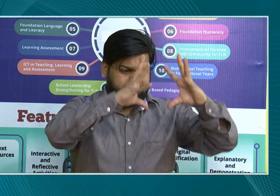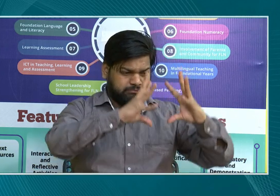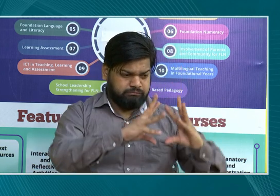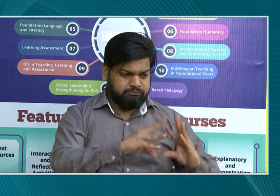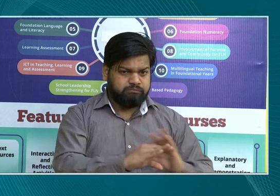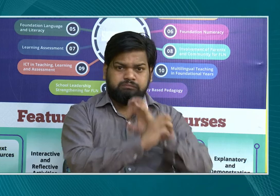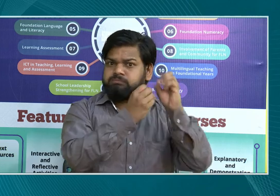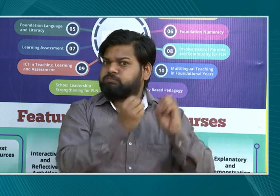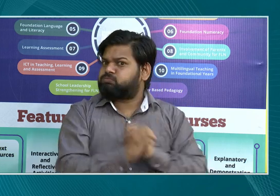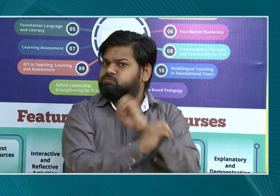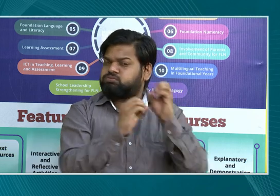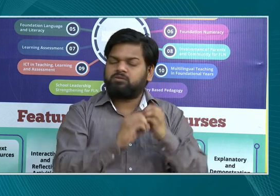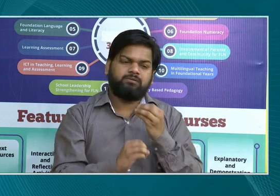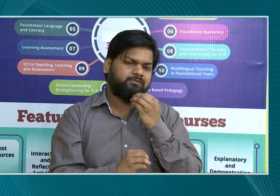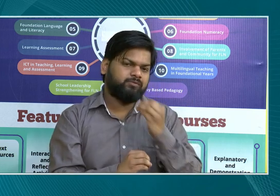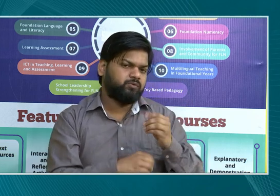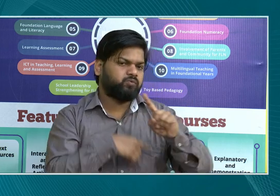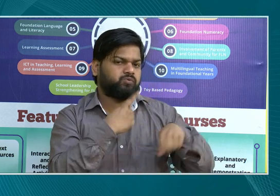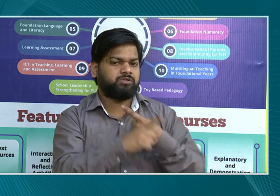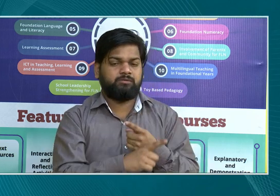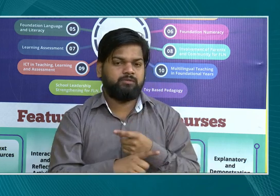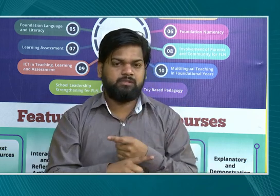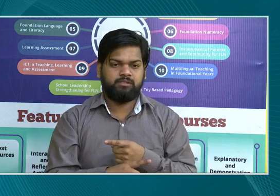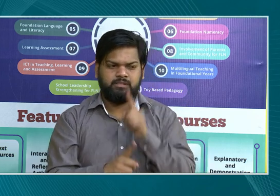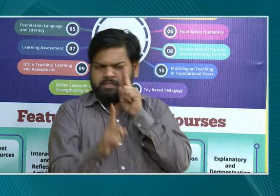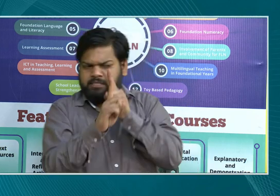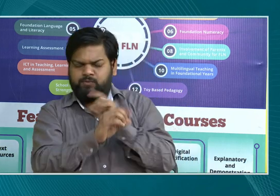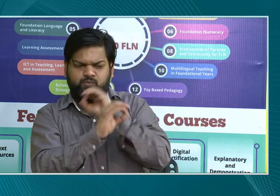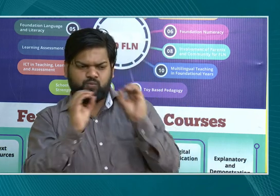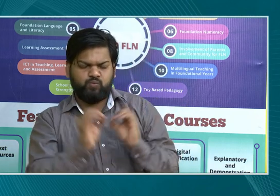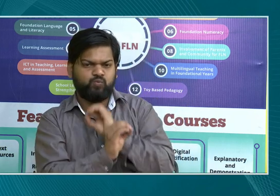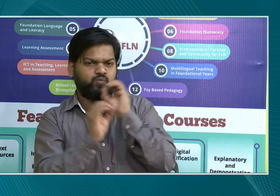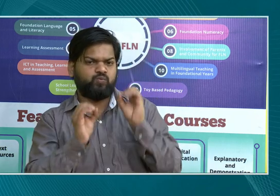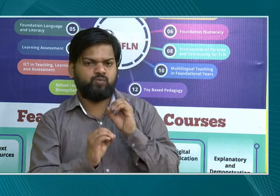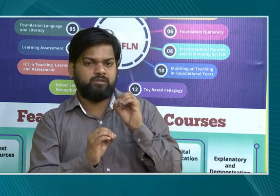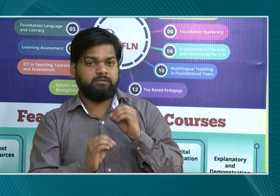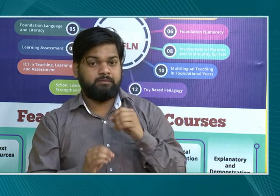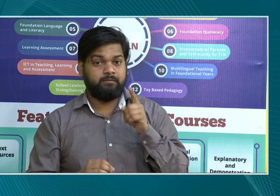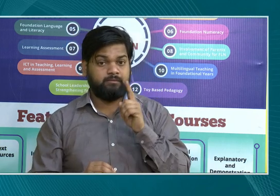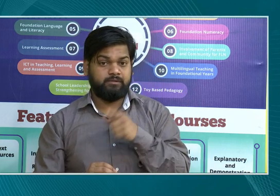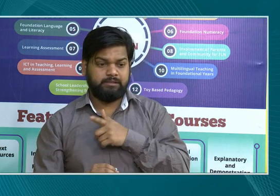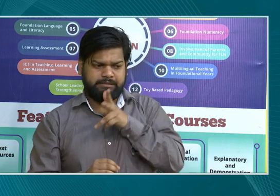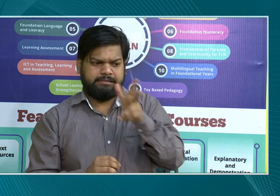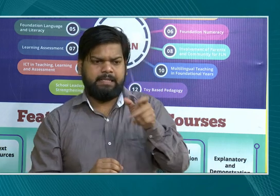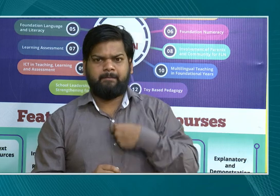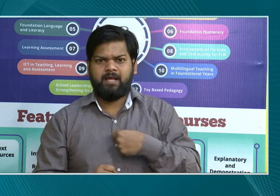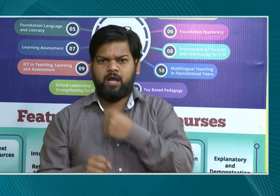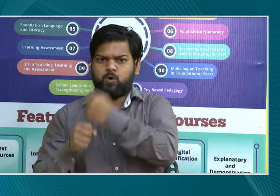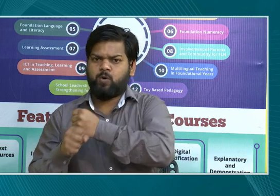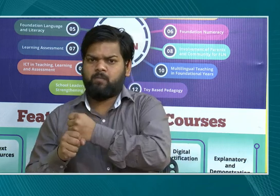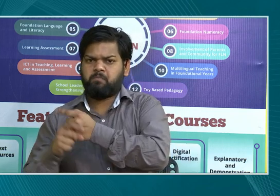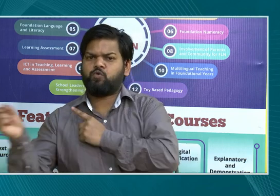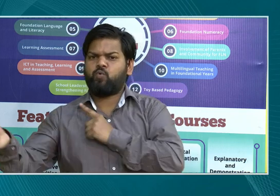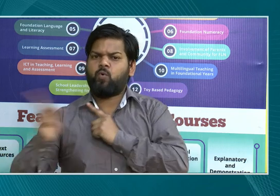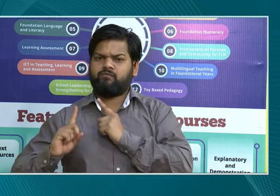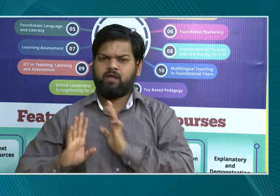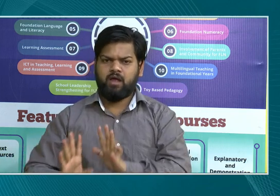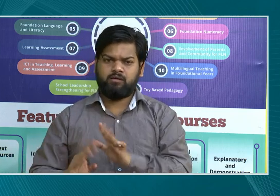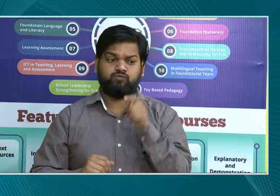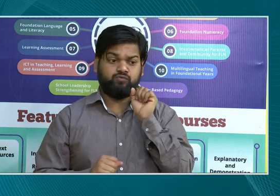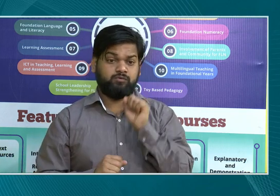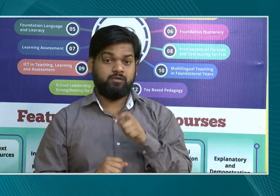यादें जुड़ी हुई हैं जनरल है नहीं मानता है की मुझे तो मेरे सरकार ने ये आदेश दिया है की किसी भी तरह नाना साहब